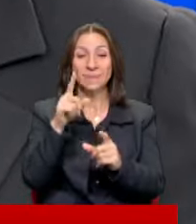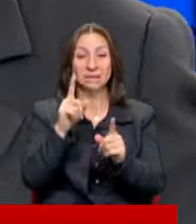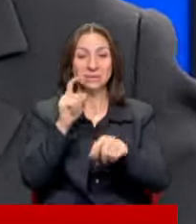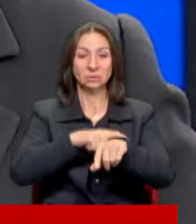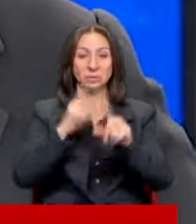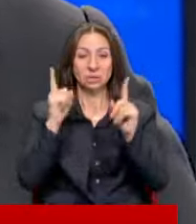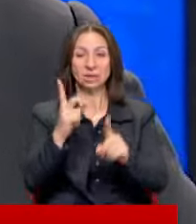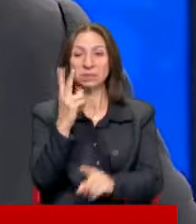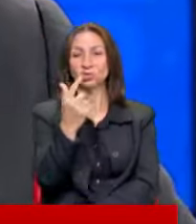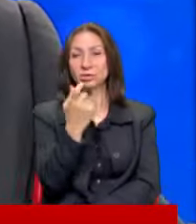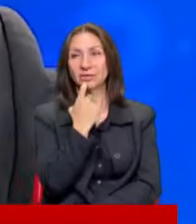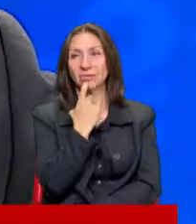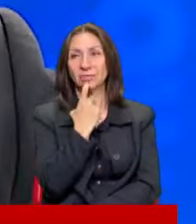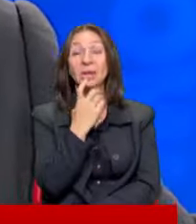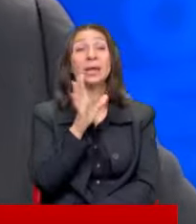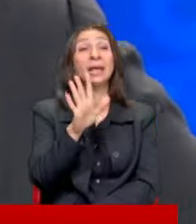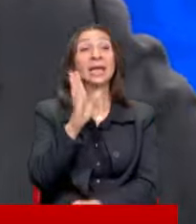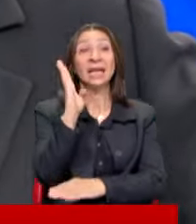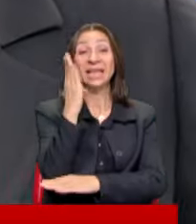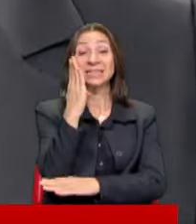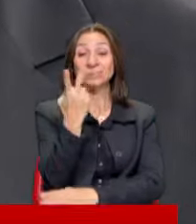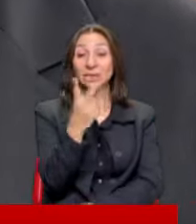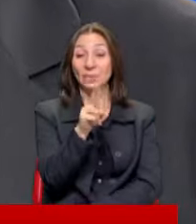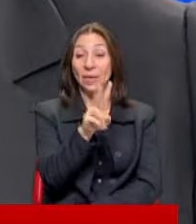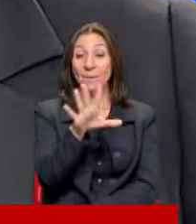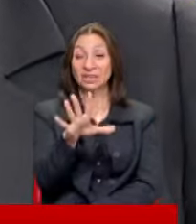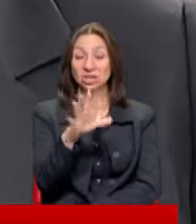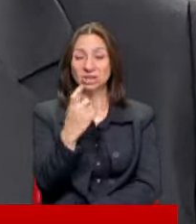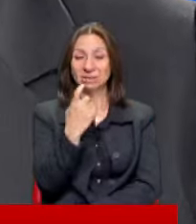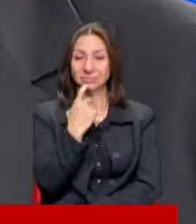verdik 2 bu5 yıl yani kasım ayı